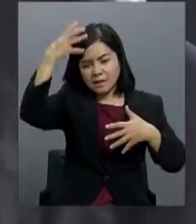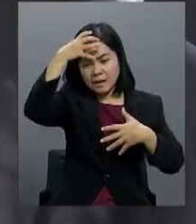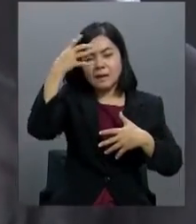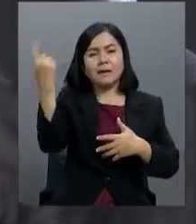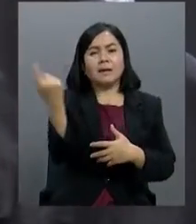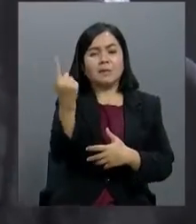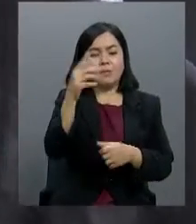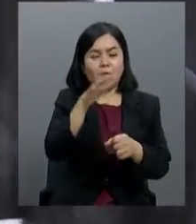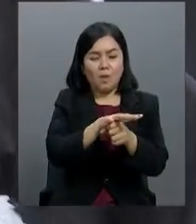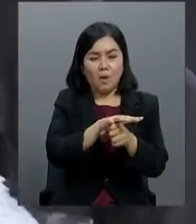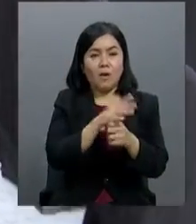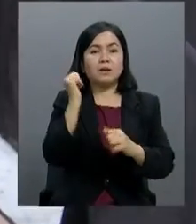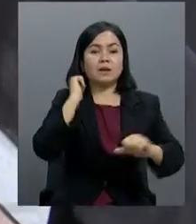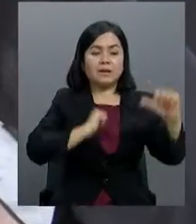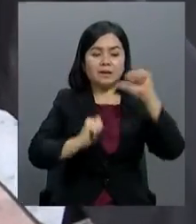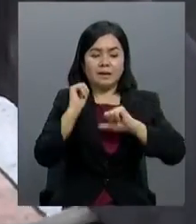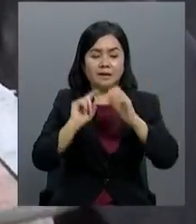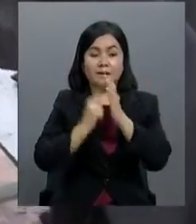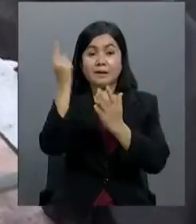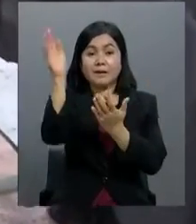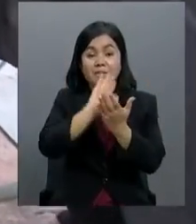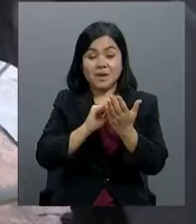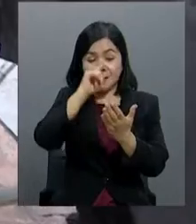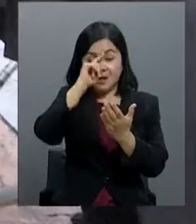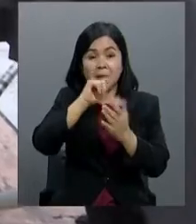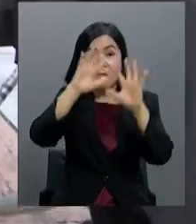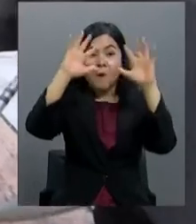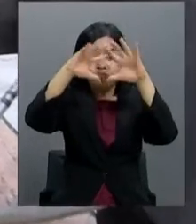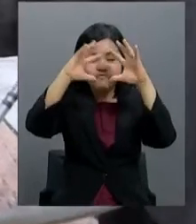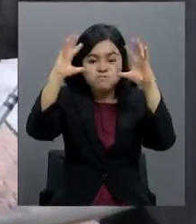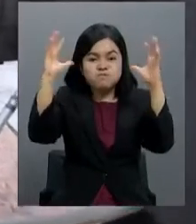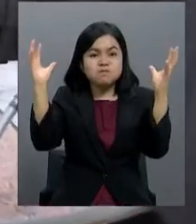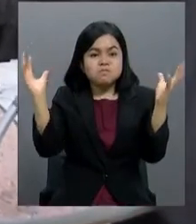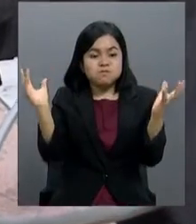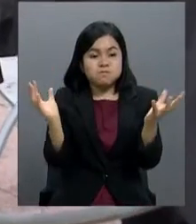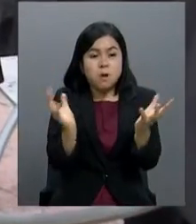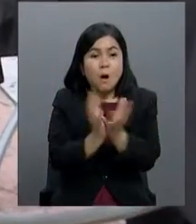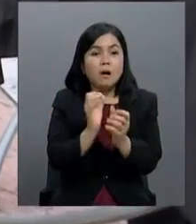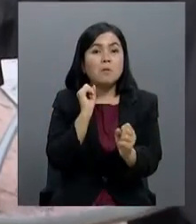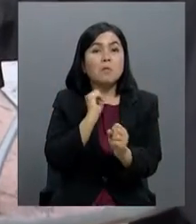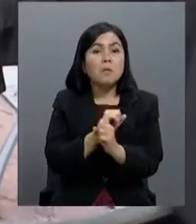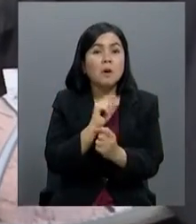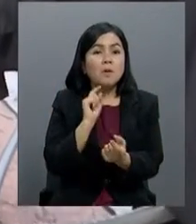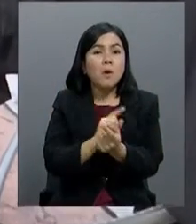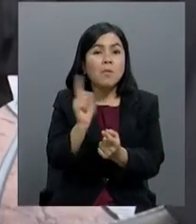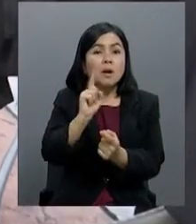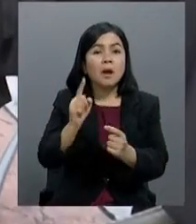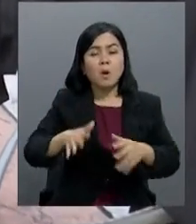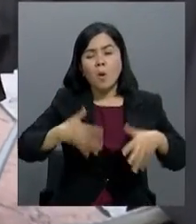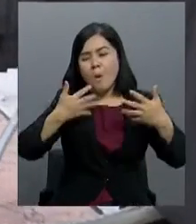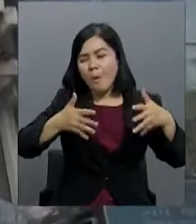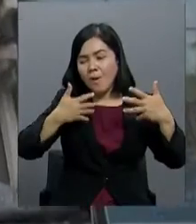ว์ครั้งแรกในเมืองไทยนอกจากพกลูกโป่งต่างๆมาแสดงยังไม่ลืมพกอุปกรณ์ดับร้อนมาด้วย